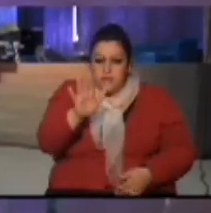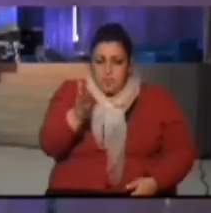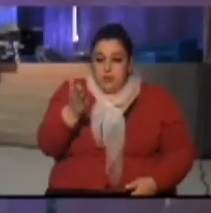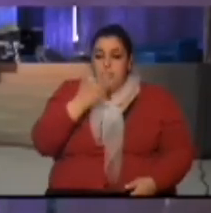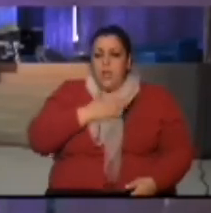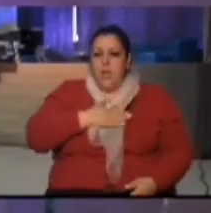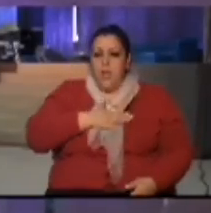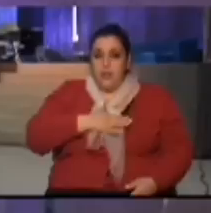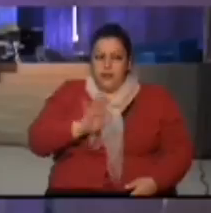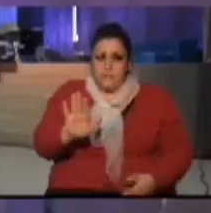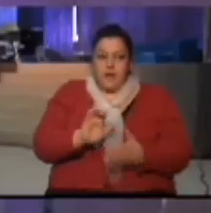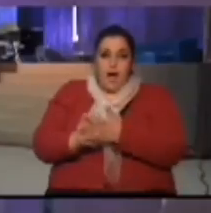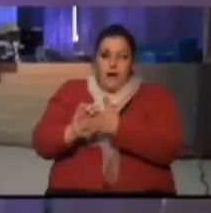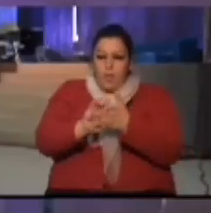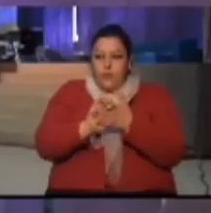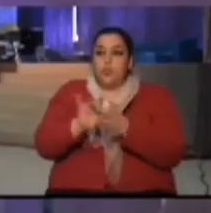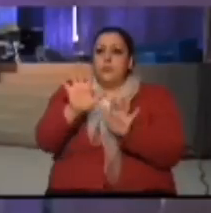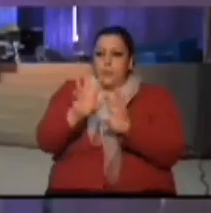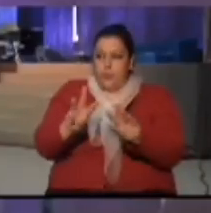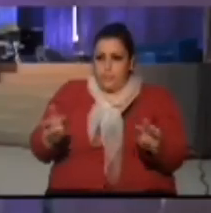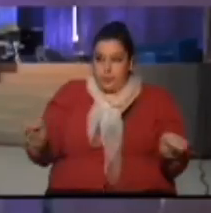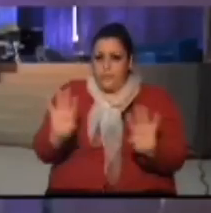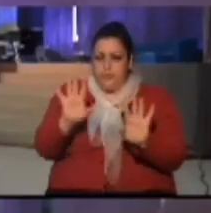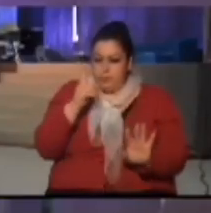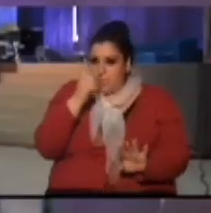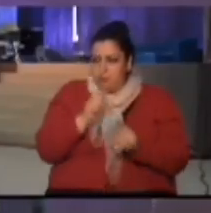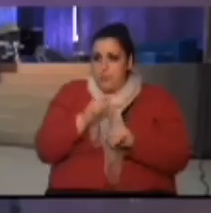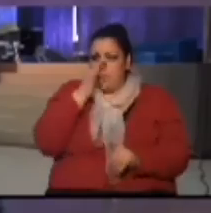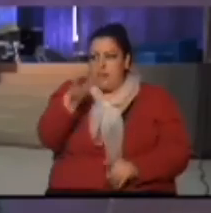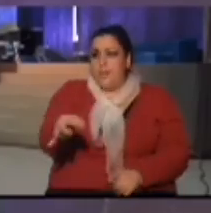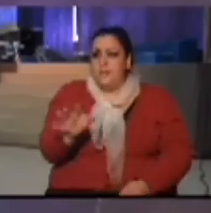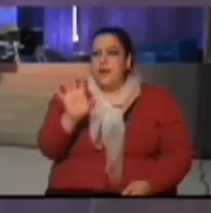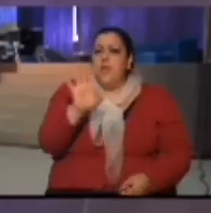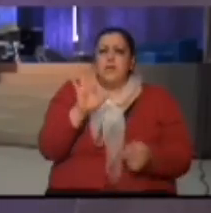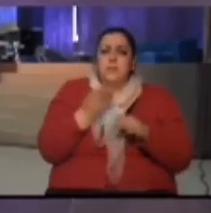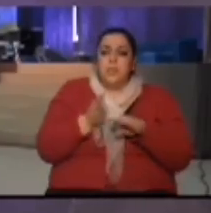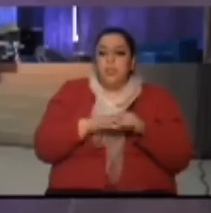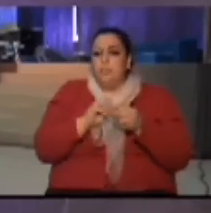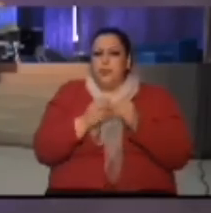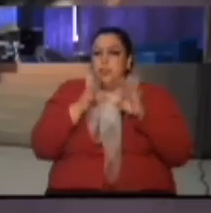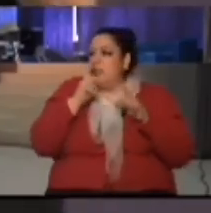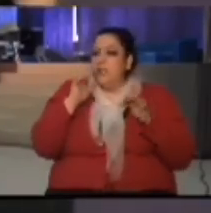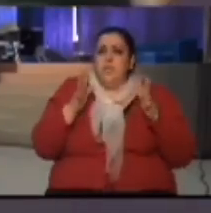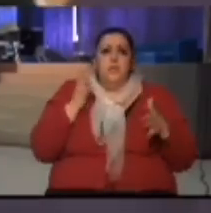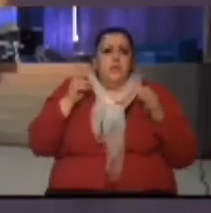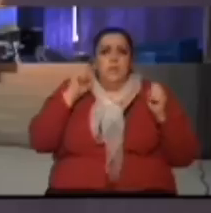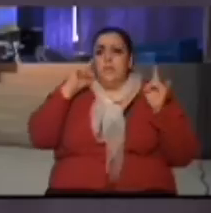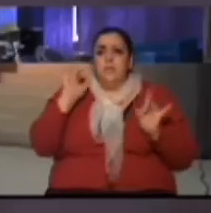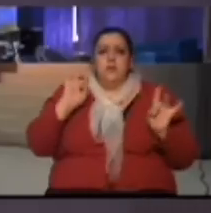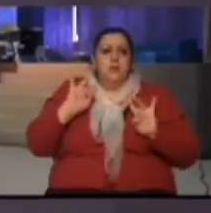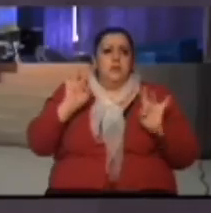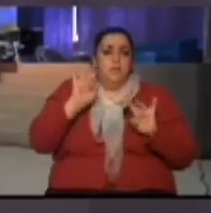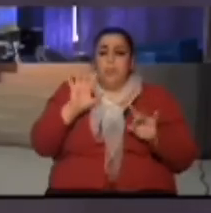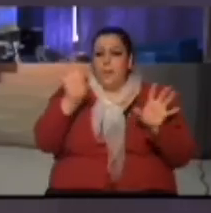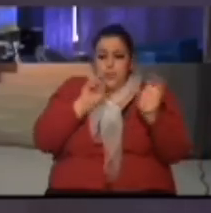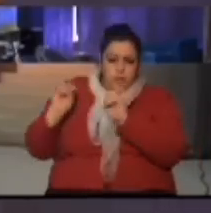բան ունեմ ասելու քեզ։ Մի հատ խաղաղվիլ, բան ունեմ քեզ ասելու։ Հլե մի հատ թող այդ ամեն ինչը, այդ հիստերիան թող, դուրս արի այդ